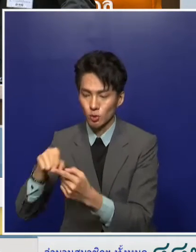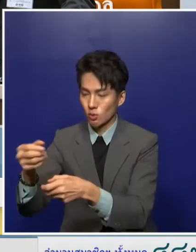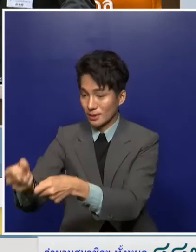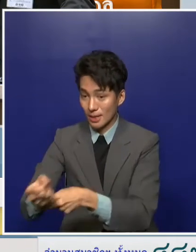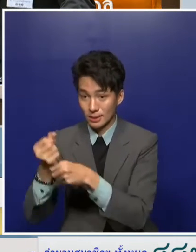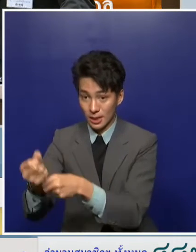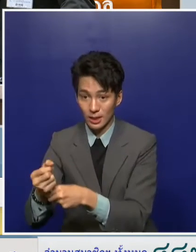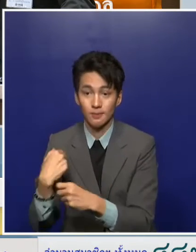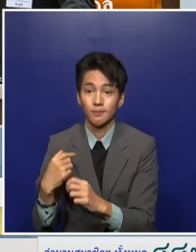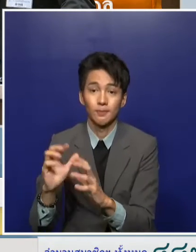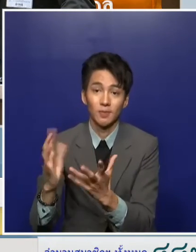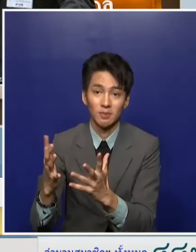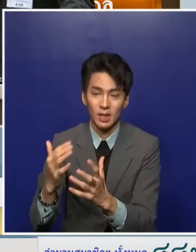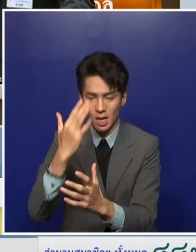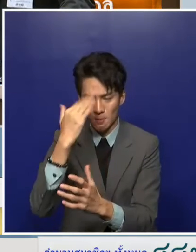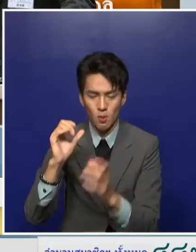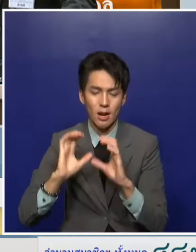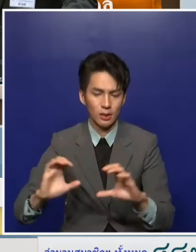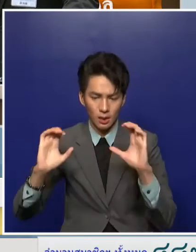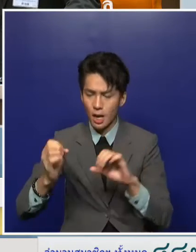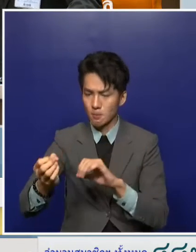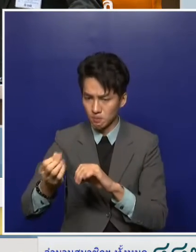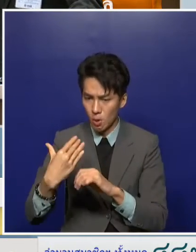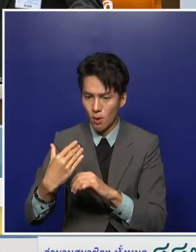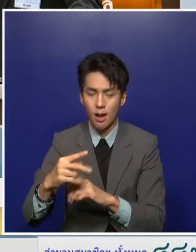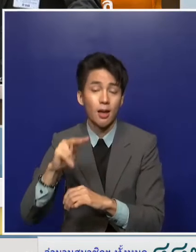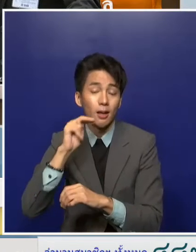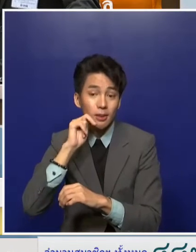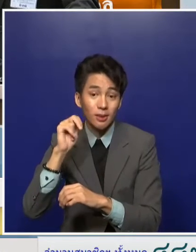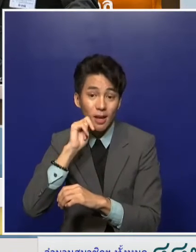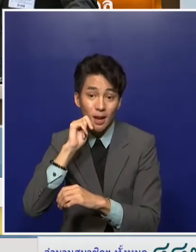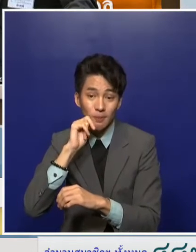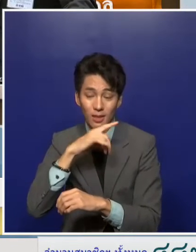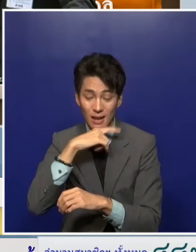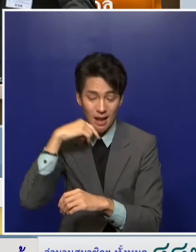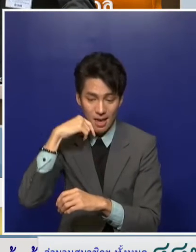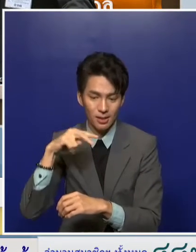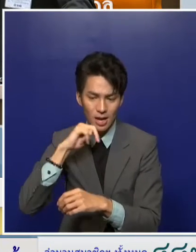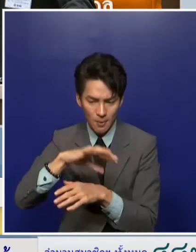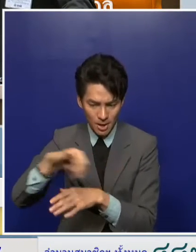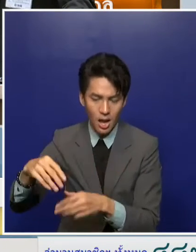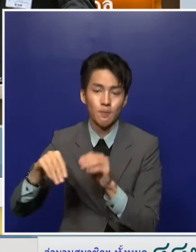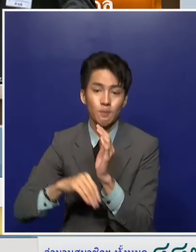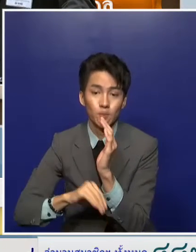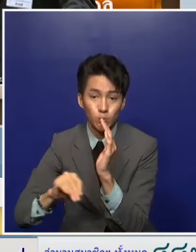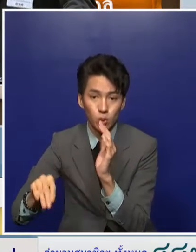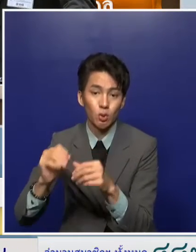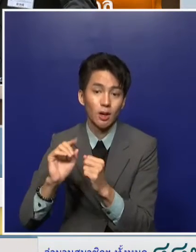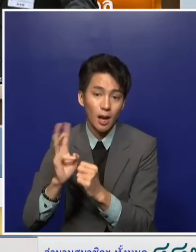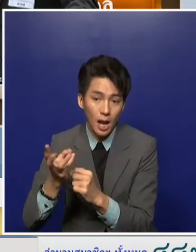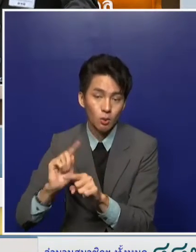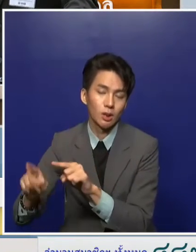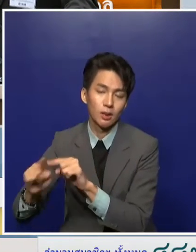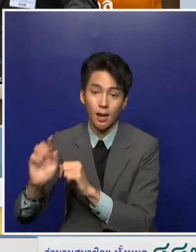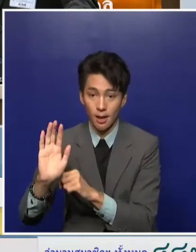เพื่อการเกษตรเพราะรัฐไม่อนุญาตให้ใช้ต่างการเกษตรในฤดูแล้งส่วนแม่น้ำยมเป็นแม่น้ำที่ไม่มีเครื่องมือในการควบคุมน้ำ